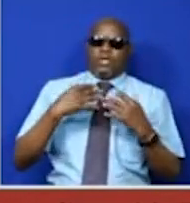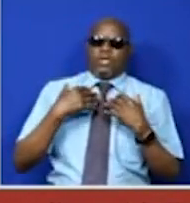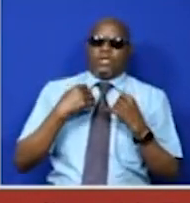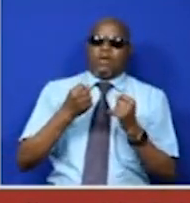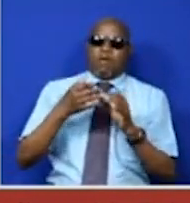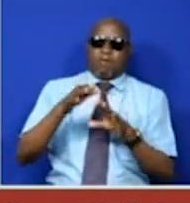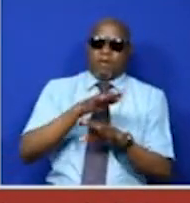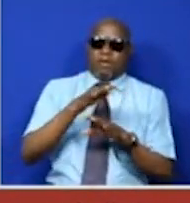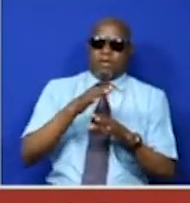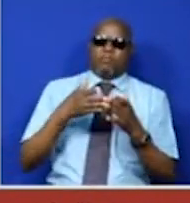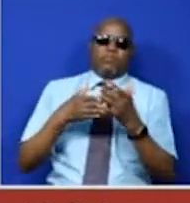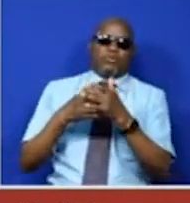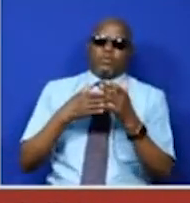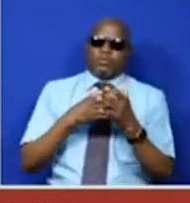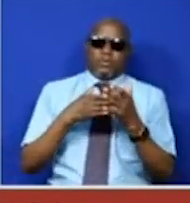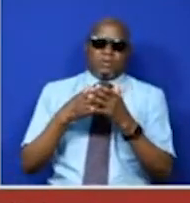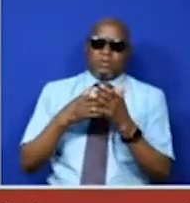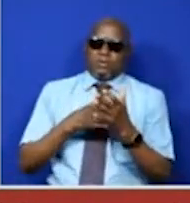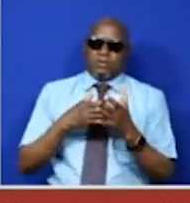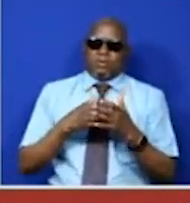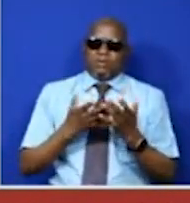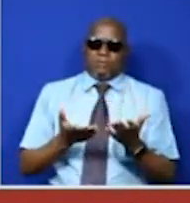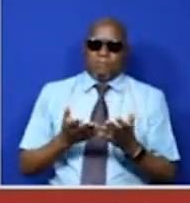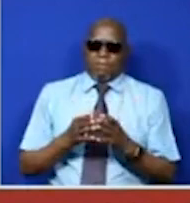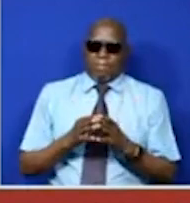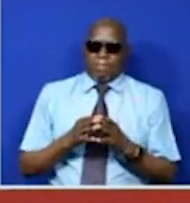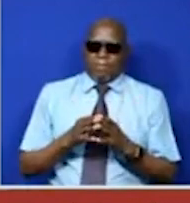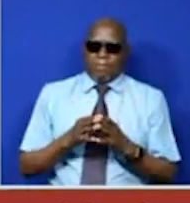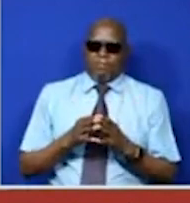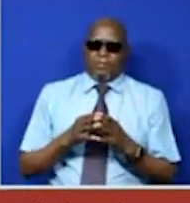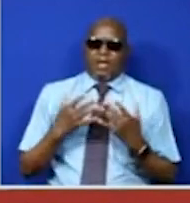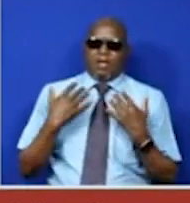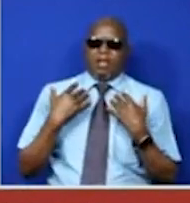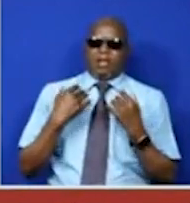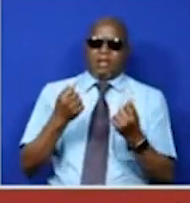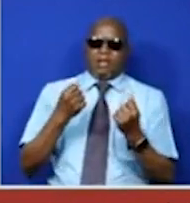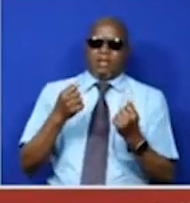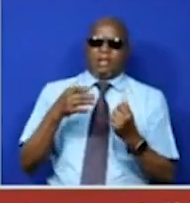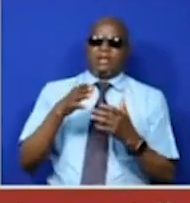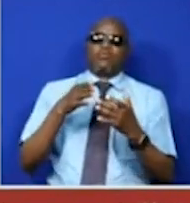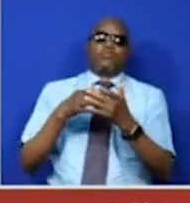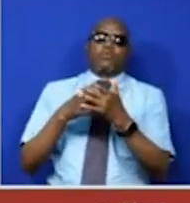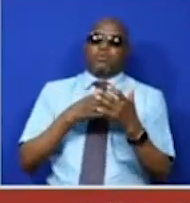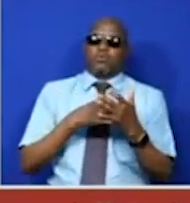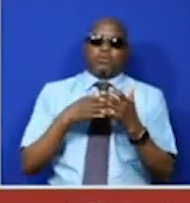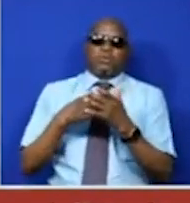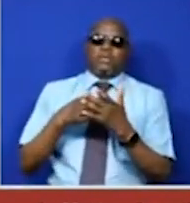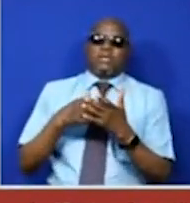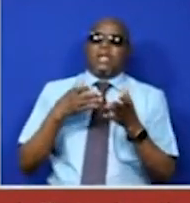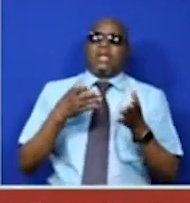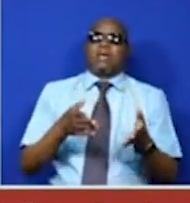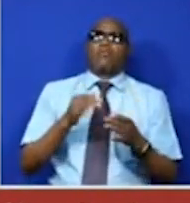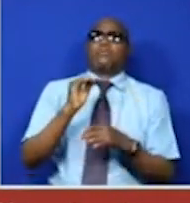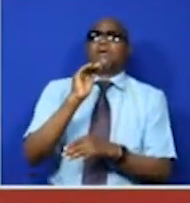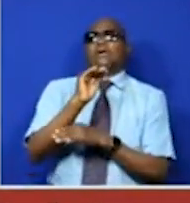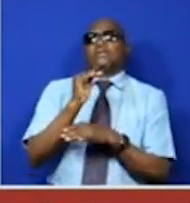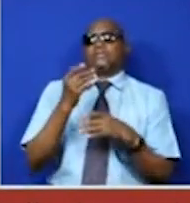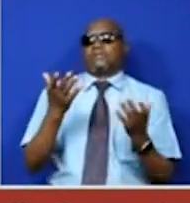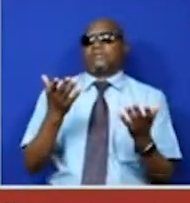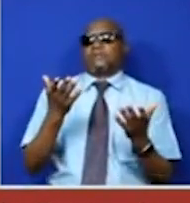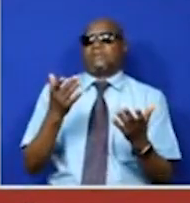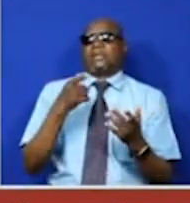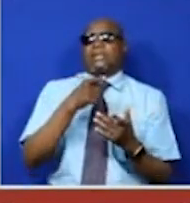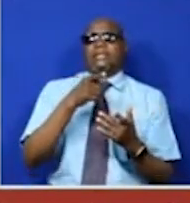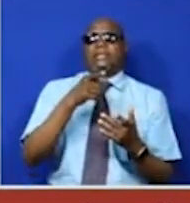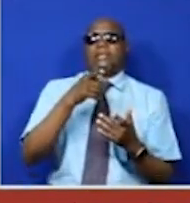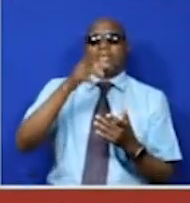wanaipinga. Mambo ya afya wanaipinga. Sasa mimi nauliza, hii